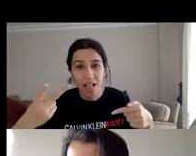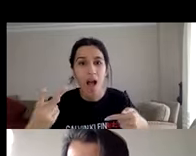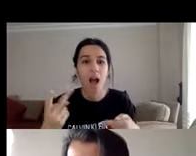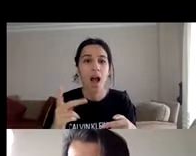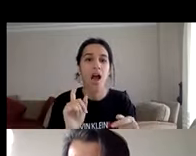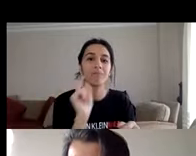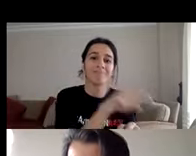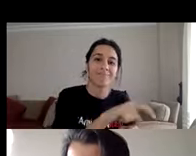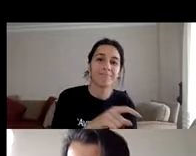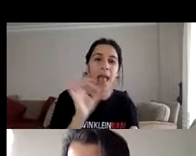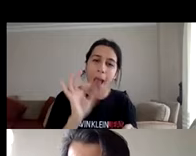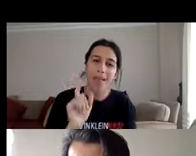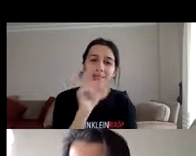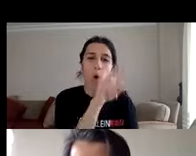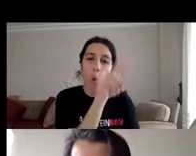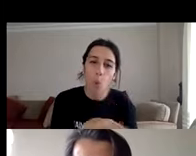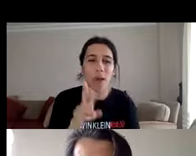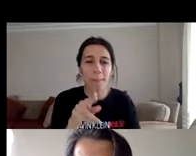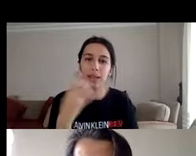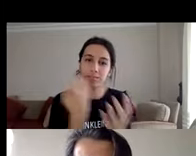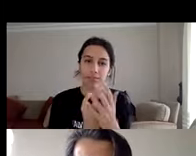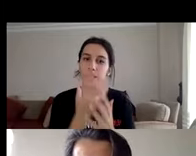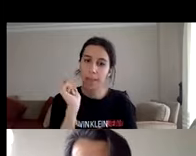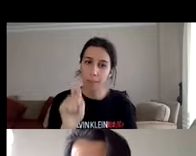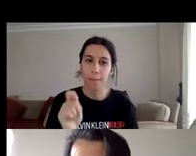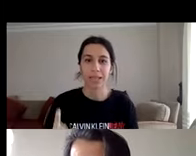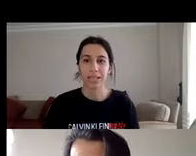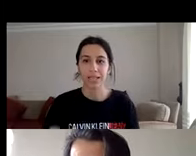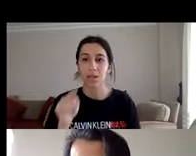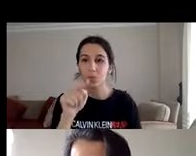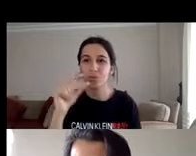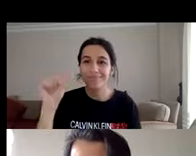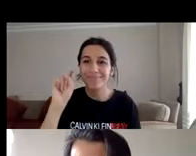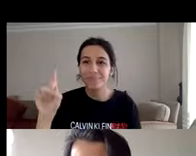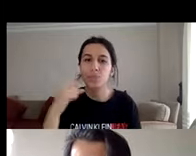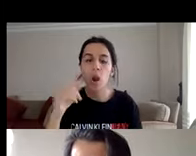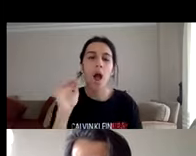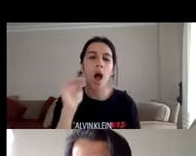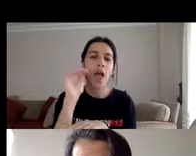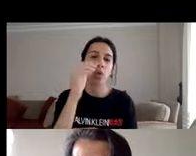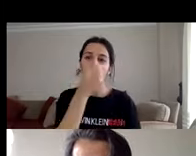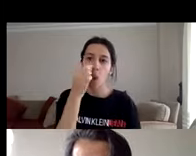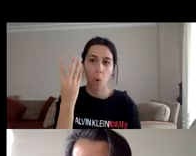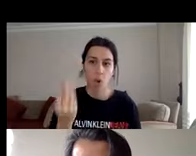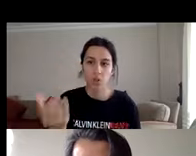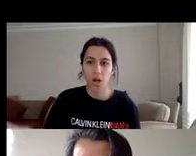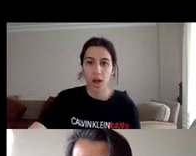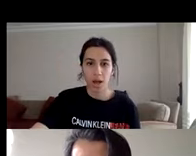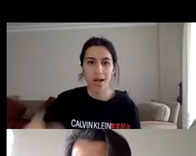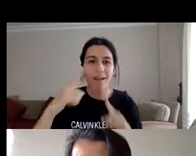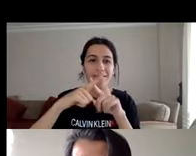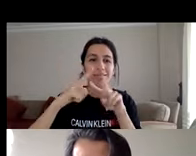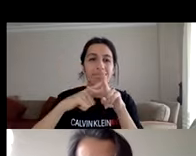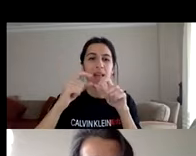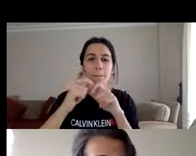buton ekleyebiliriz kodun içine. Bu buton oldukça hayatı kolaylaştıran bir buton. Yani tab tuşuna bastığınız